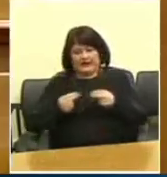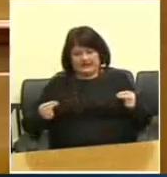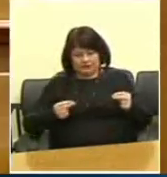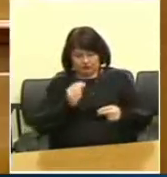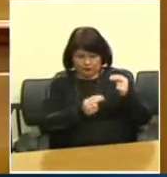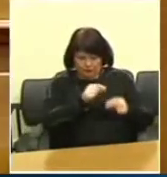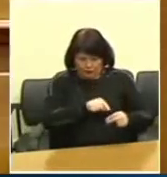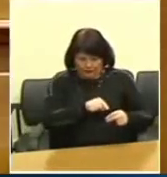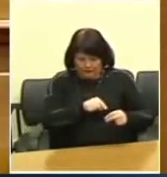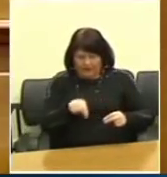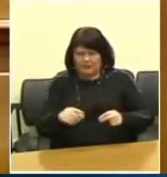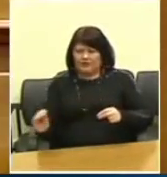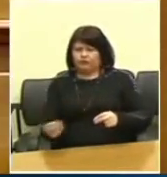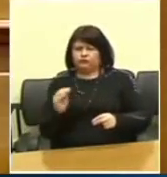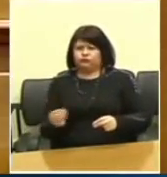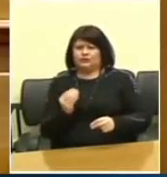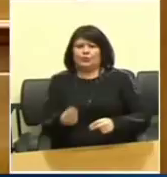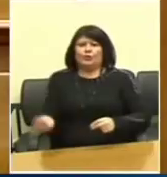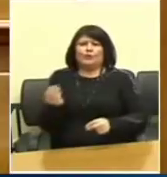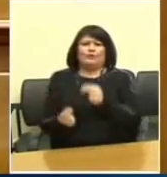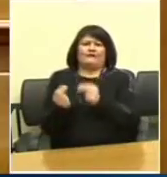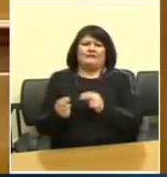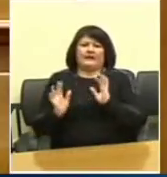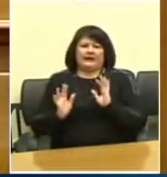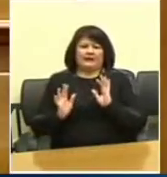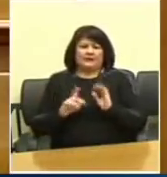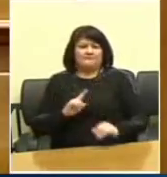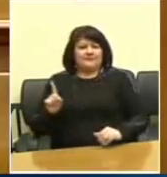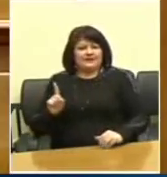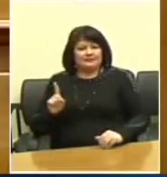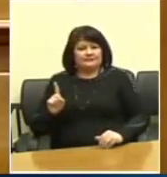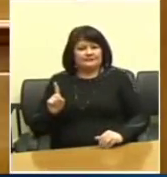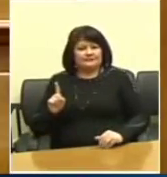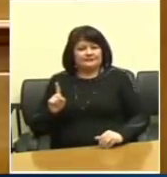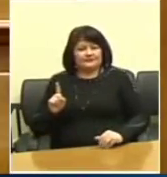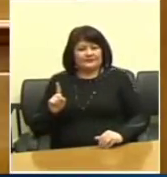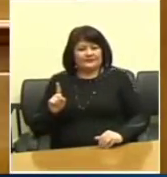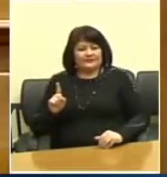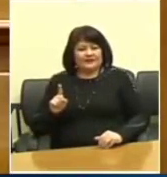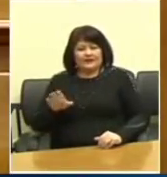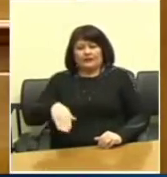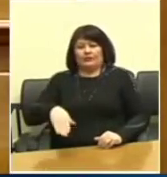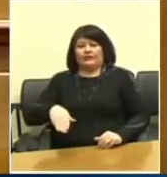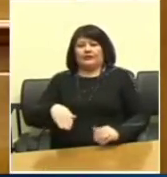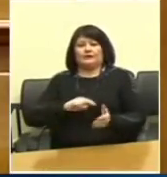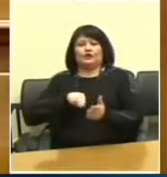δημιουργούμε περισσότερες, να δημιουργούμε, να υποβαθμίζουμε δηλαδή τον ίδιο το ρόλο του Πρόεδρου της